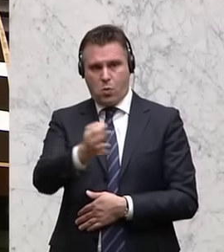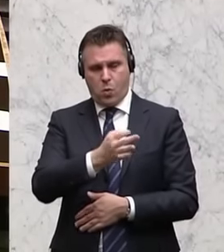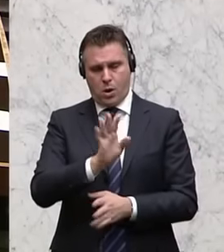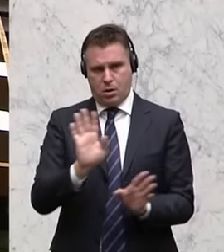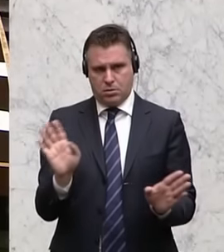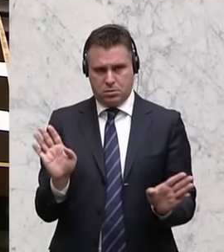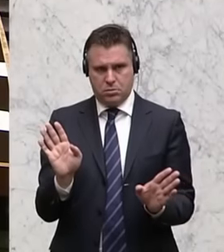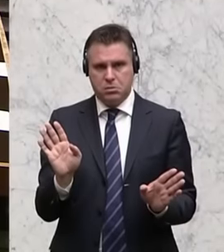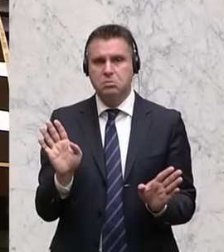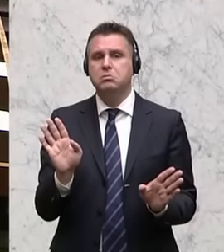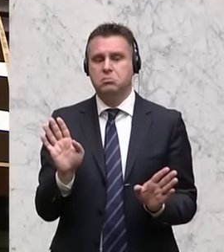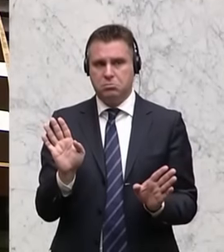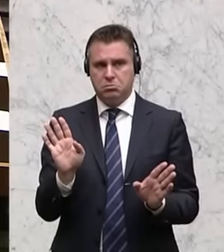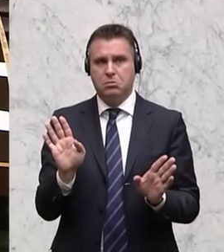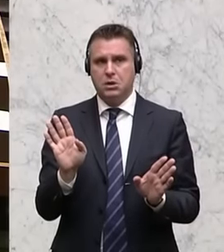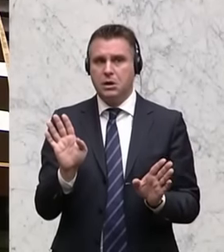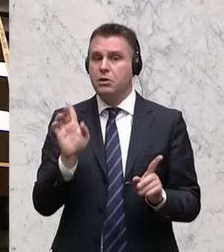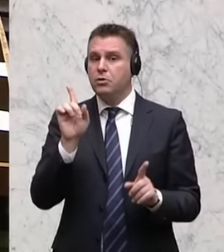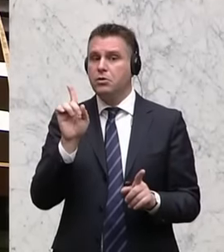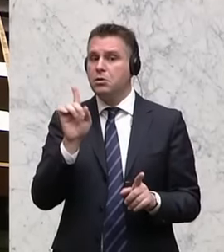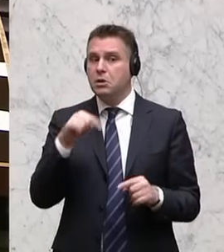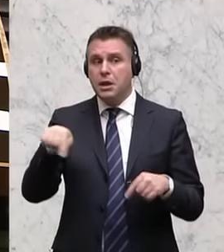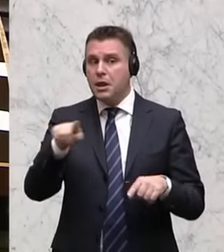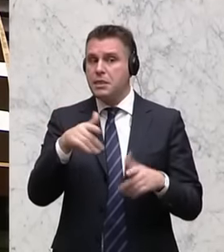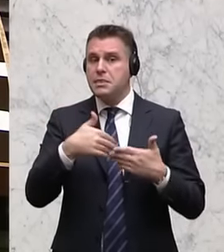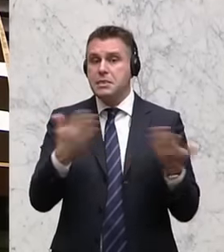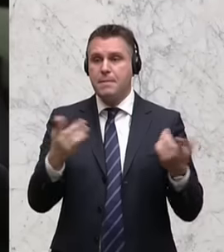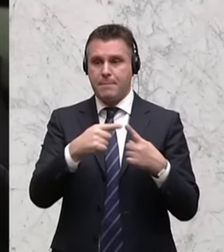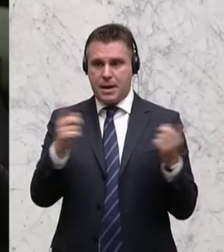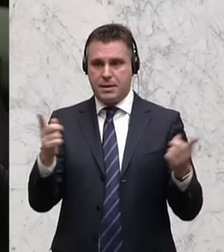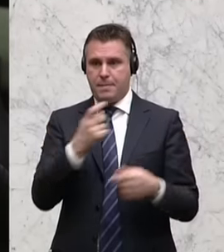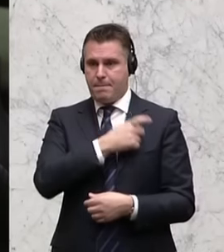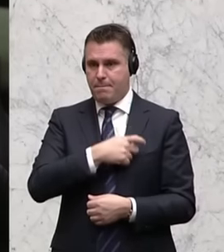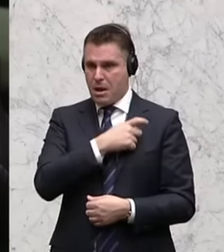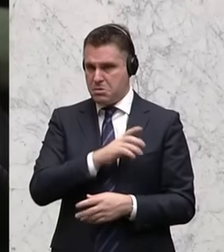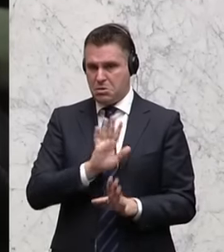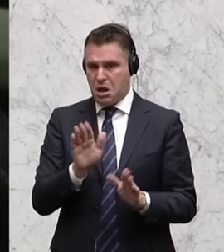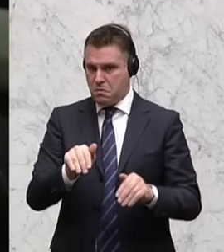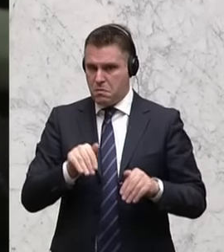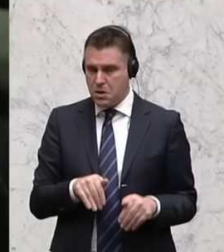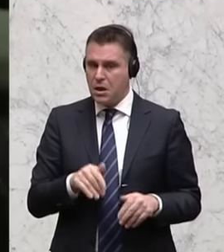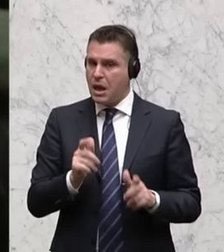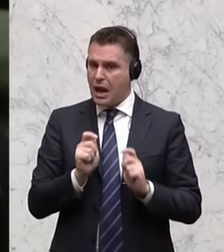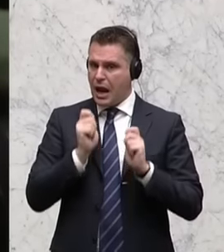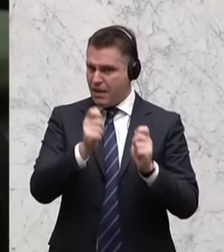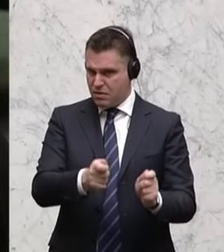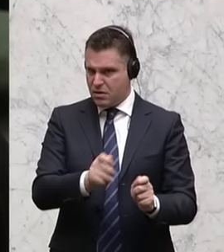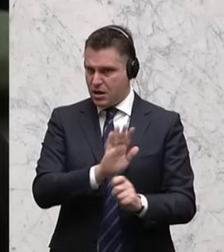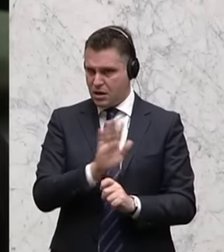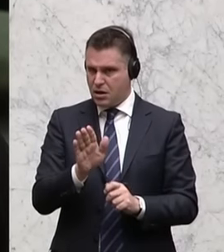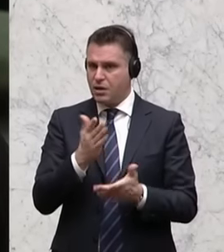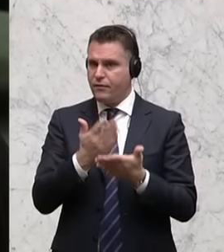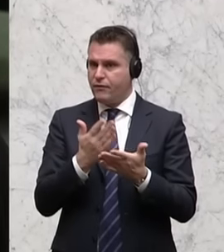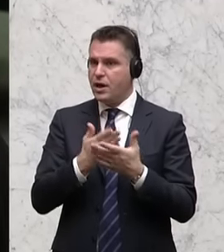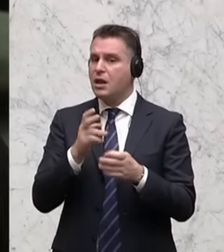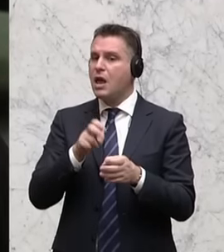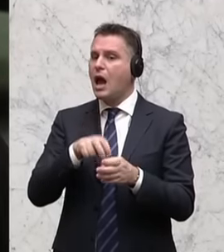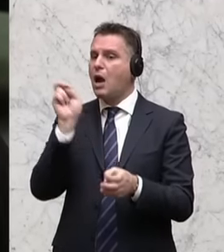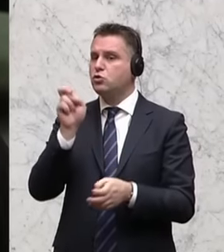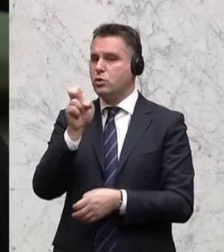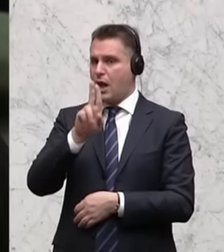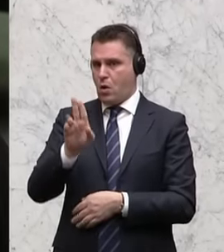Eine Volksbefragung. Wie richtig festgestellt worden ist, keine Fraktion ist dafür eingetreten, ein Verfahren oder einen Antrag einzubringen, aus der Europäischen Union